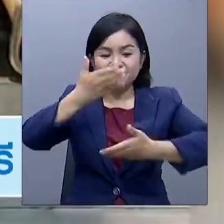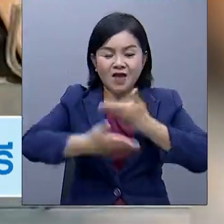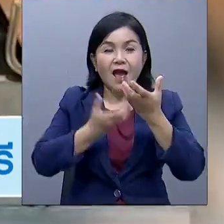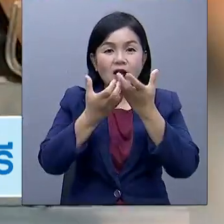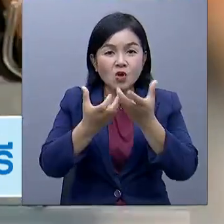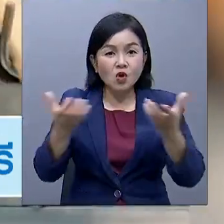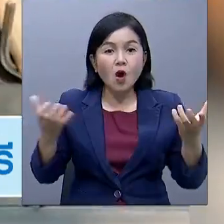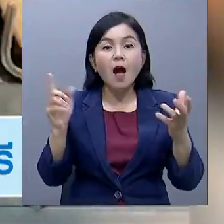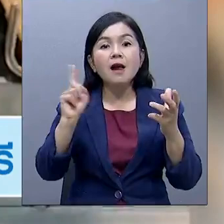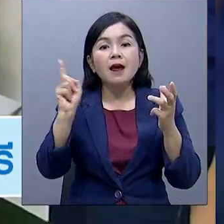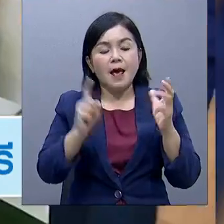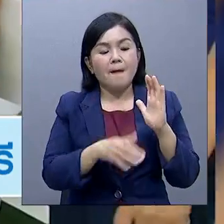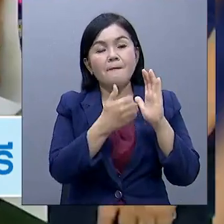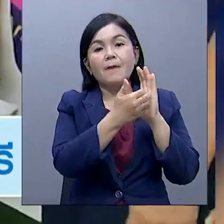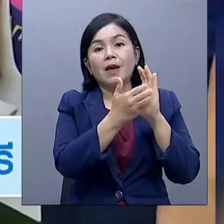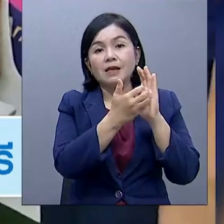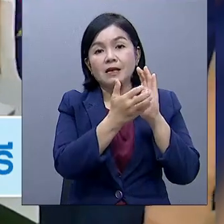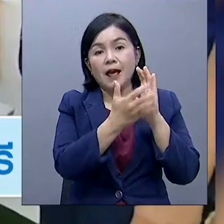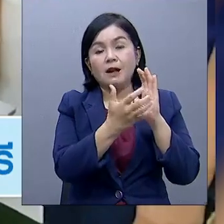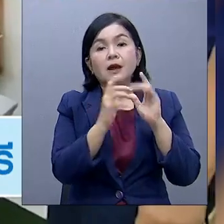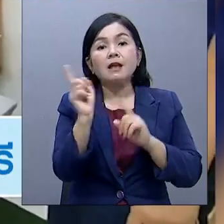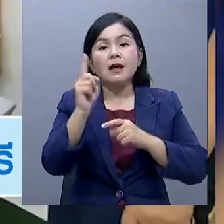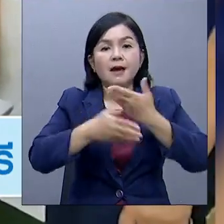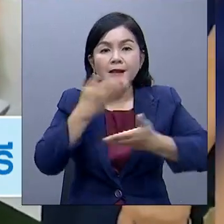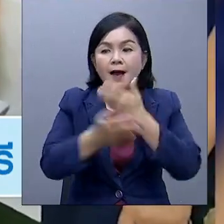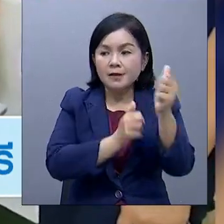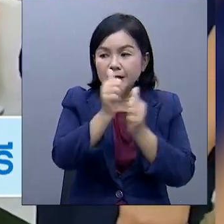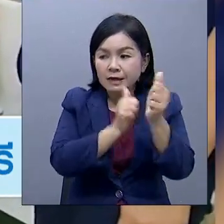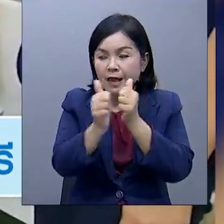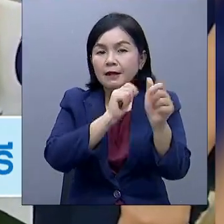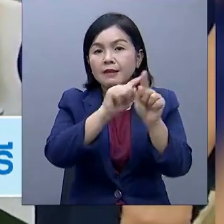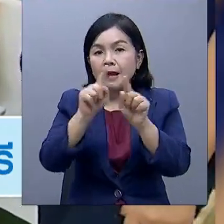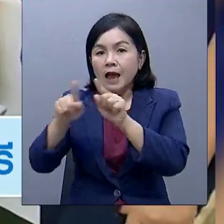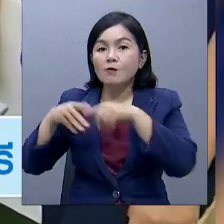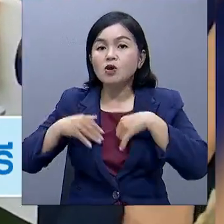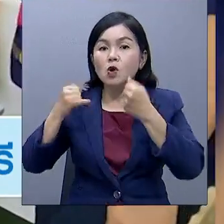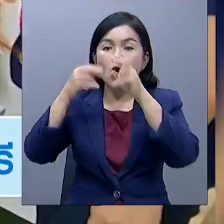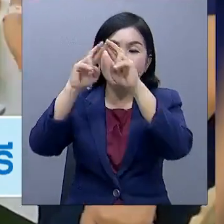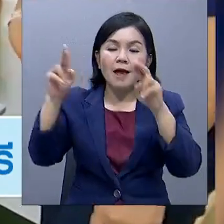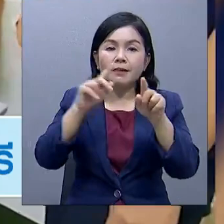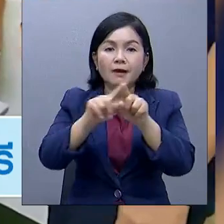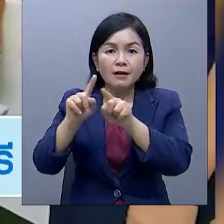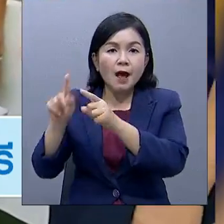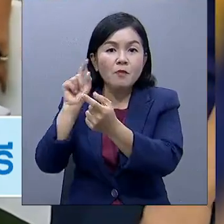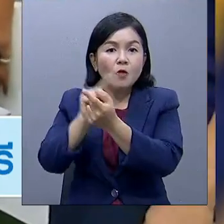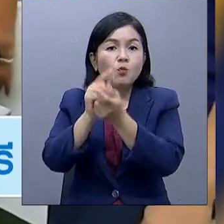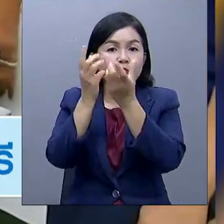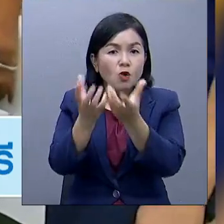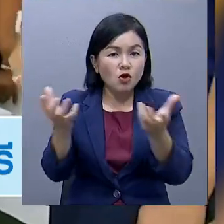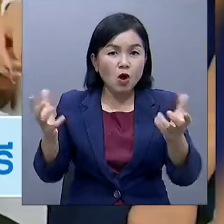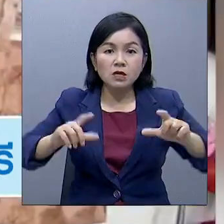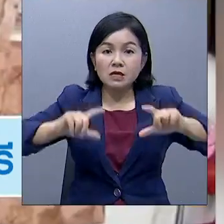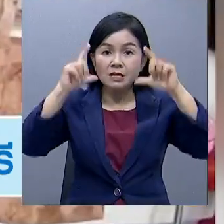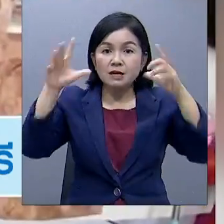าคกลางตอนบนตลอดจนเพิ่มขีดความสามารถด้านการตลาดและการดำเนินธุรกิจให้กับผู้ประกอบการครับ ภายในงานพบกับสินค้าอัตลักษณ์สิน